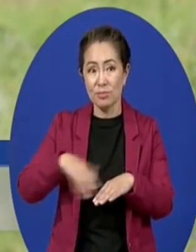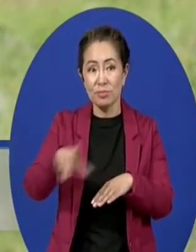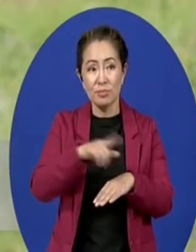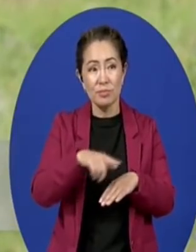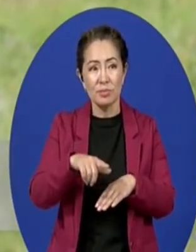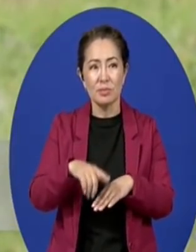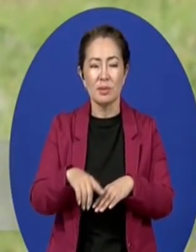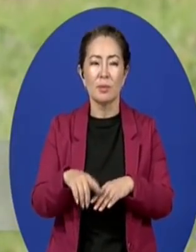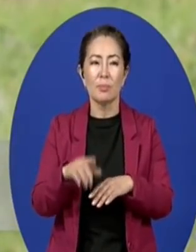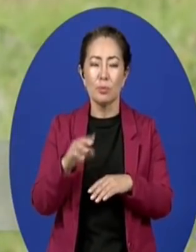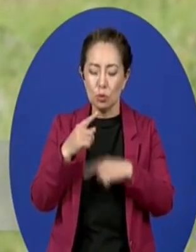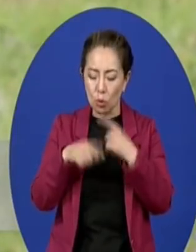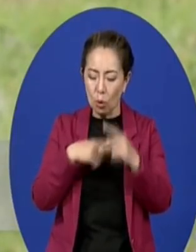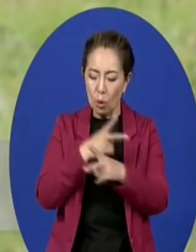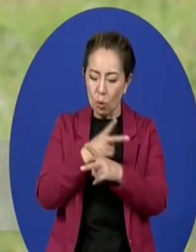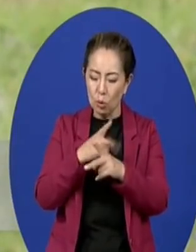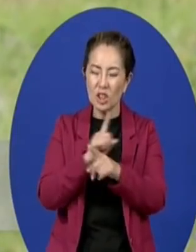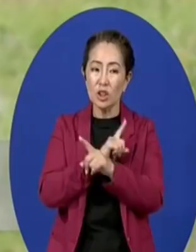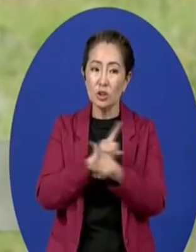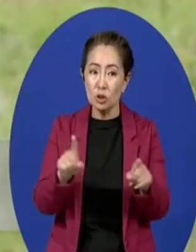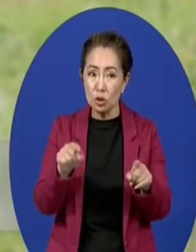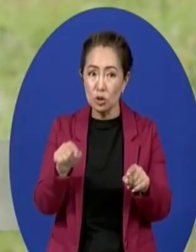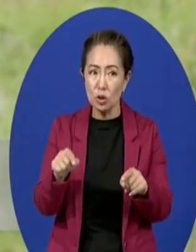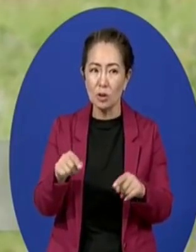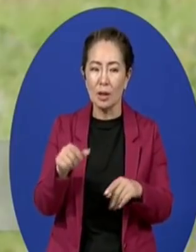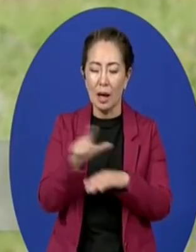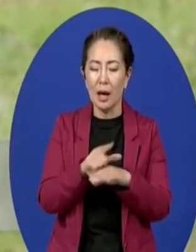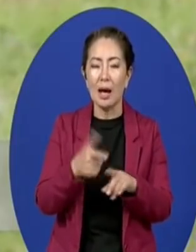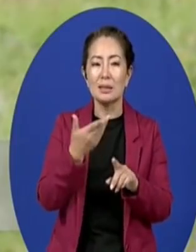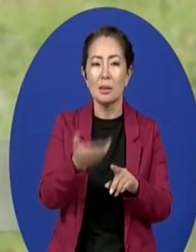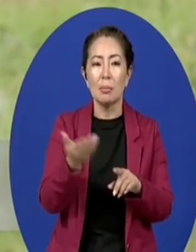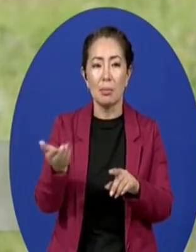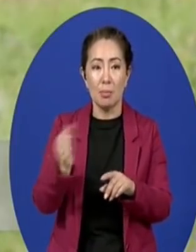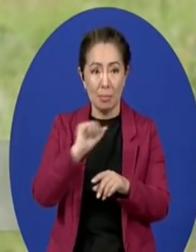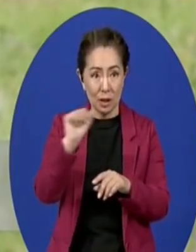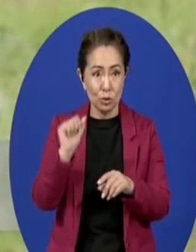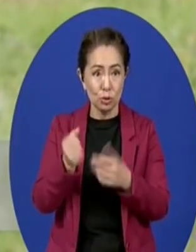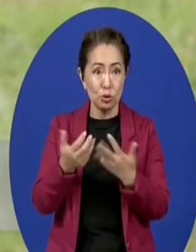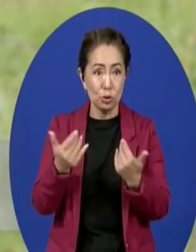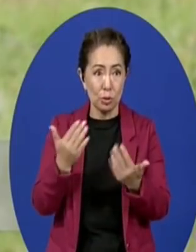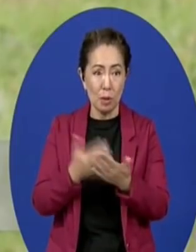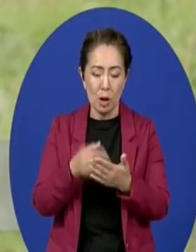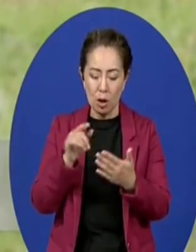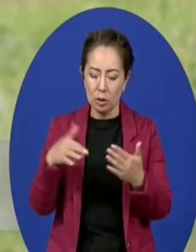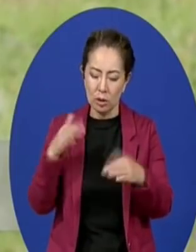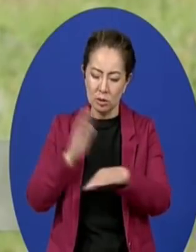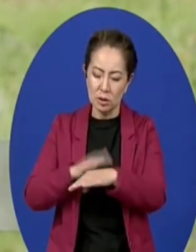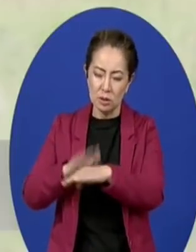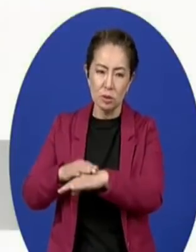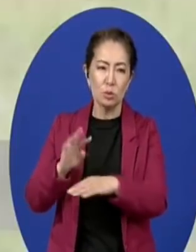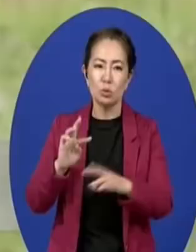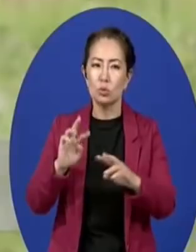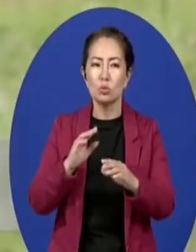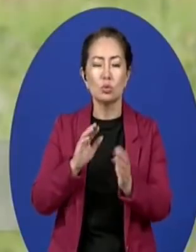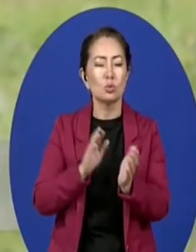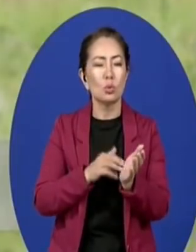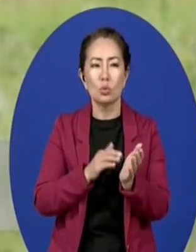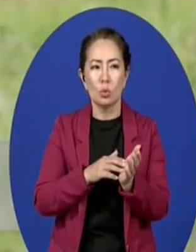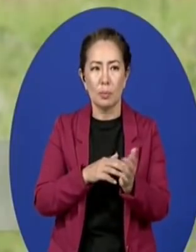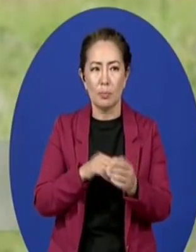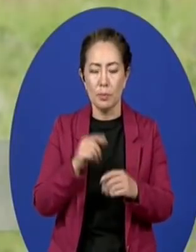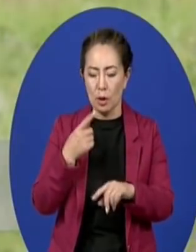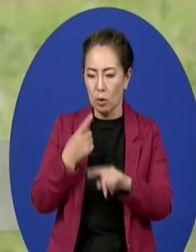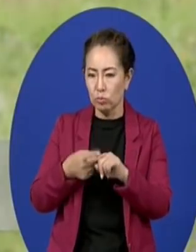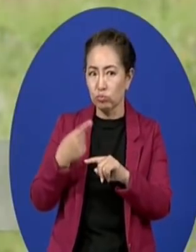тусгай хамгаалалттай газар нутгийн тухай хуулийг зөрчиж газар олгосон асуудлуудыг өнөөдөр их хүртэл цэгцэлж дуусаагүй байна. За энд орон